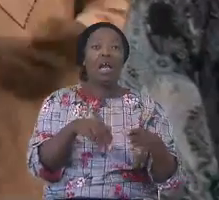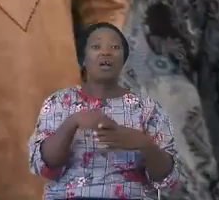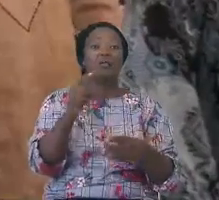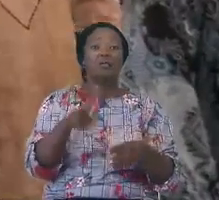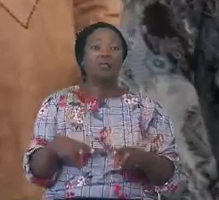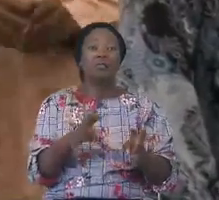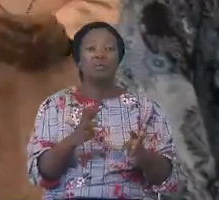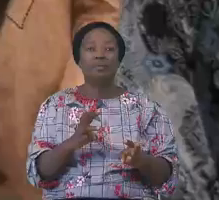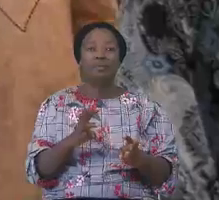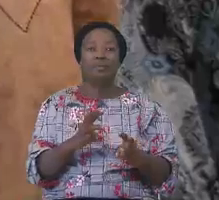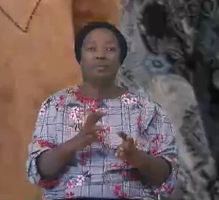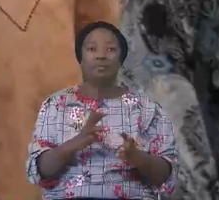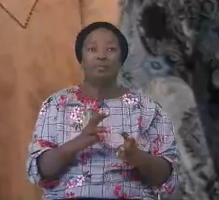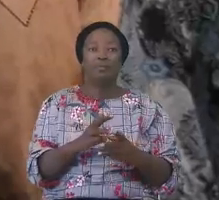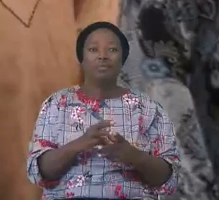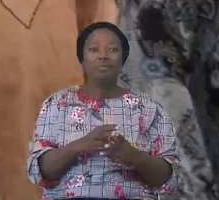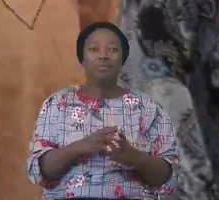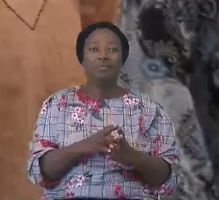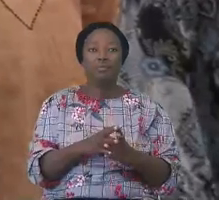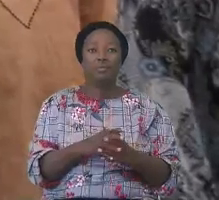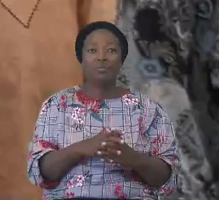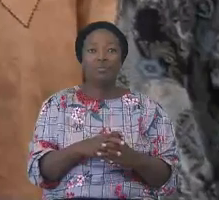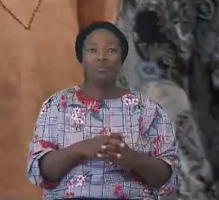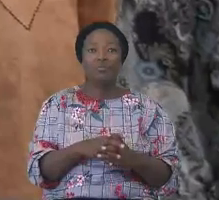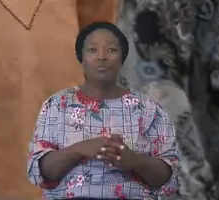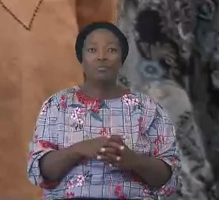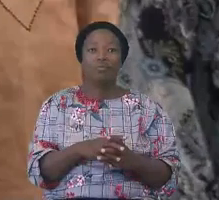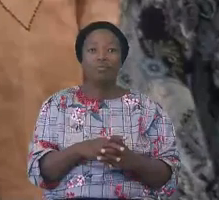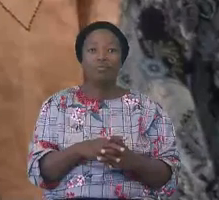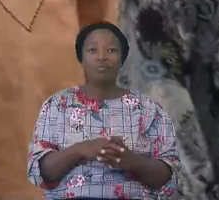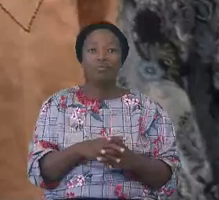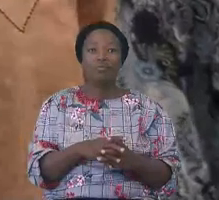les principautés des puissances achevées, ôtées de la voie.